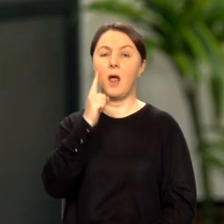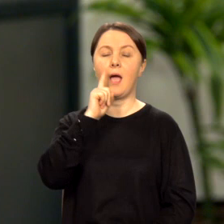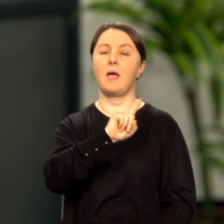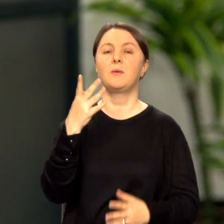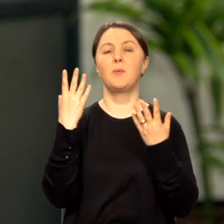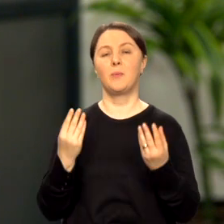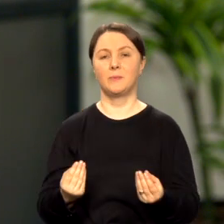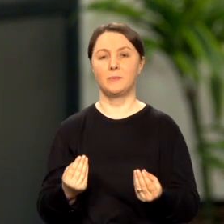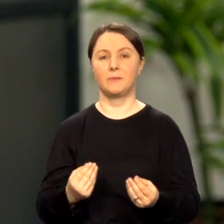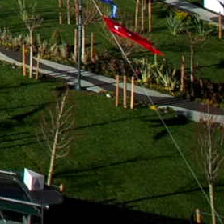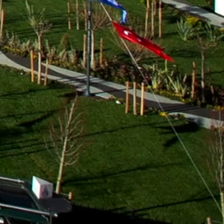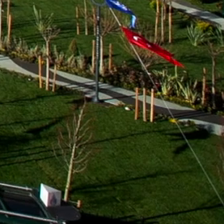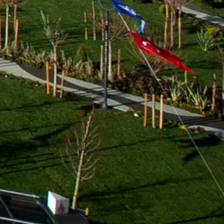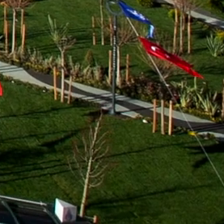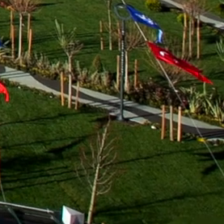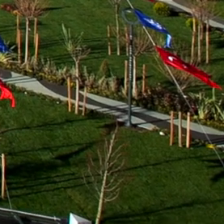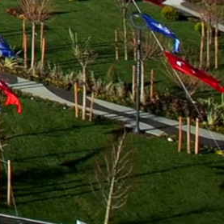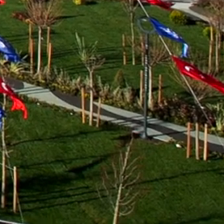Bağcılarımıza hayırlı olsun.